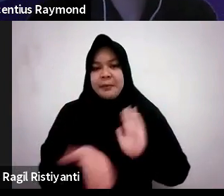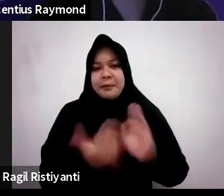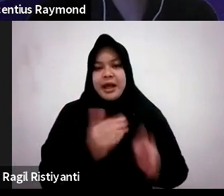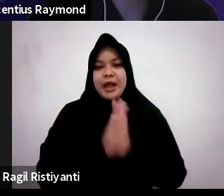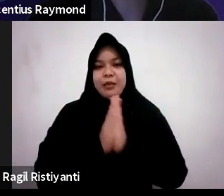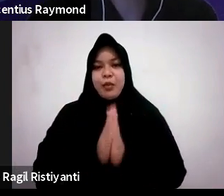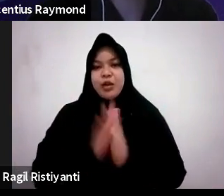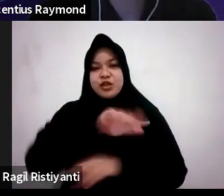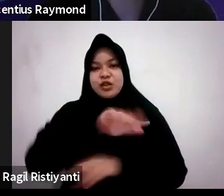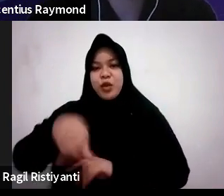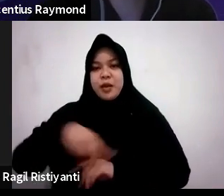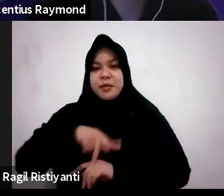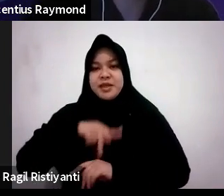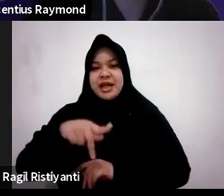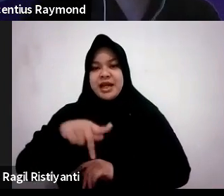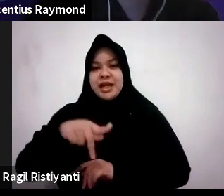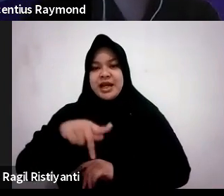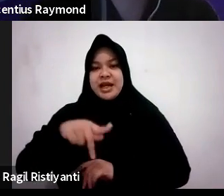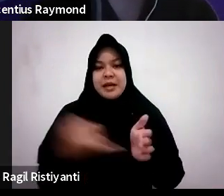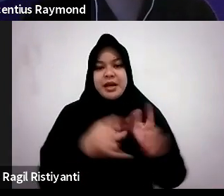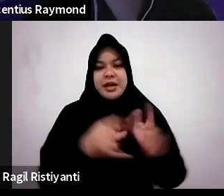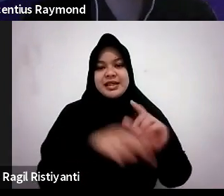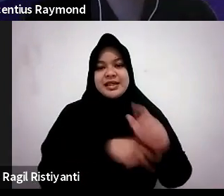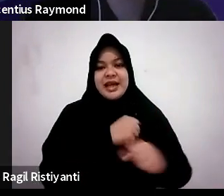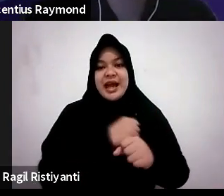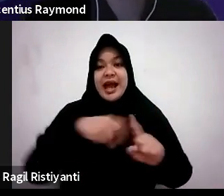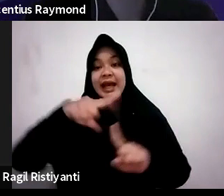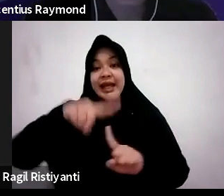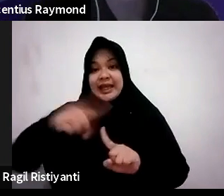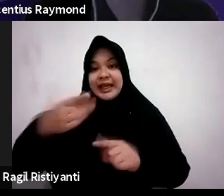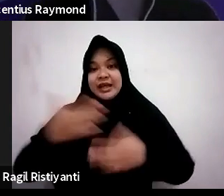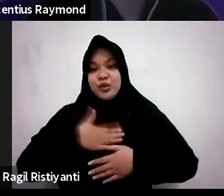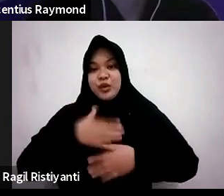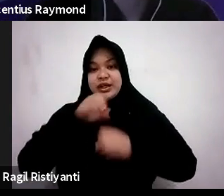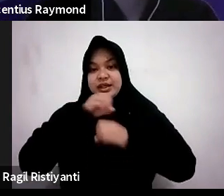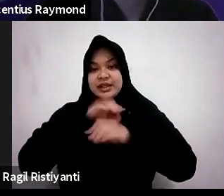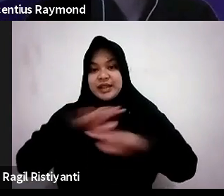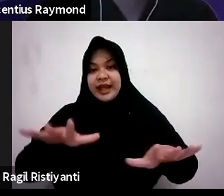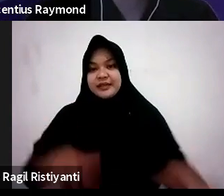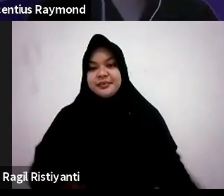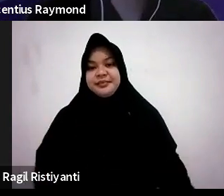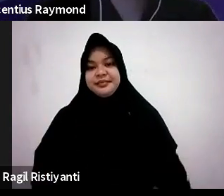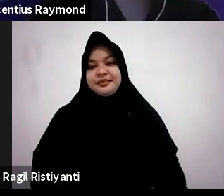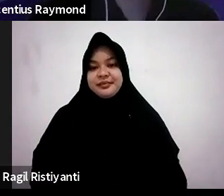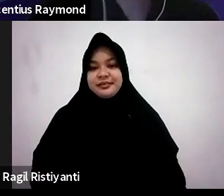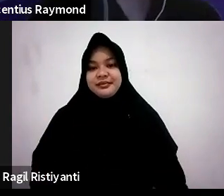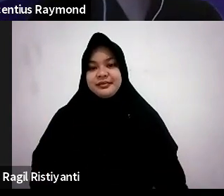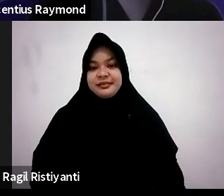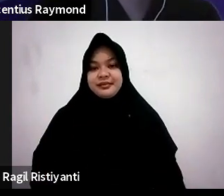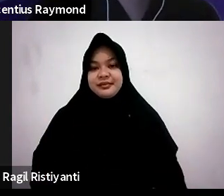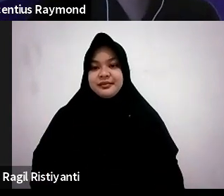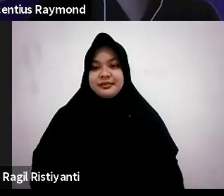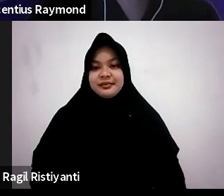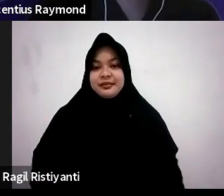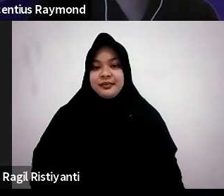seluruh peserta untuk bisa mengisi angket yang sudah saya share jadi berbeda dengan yang tadi